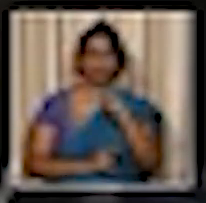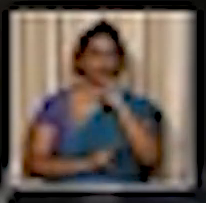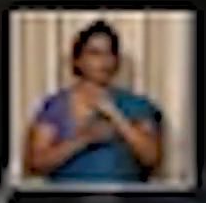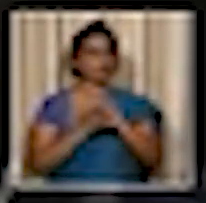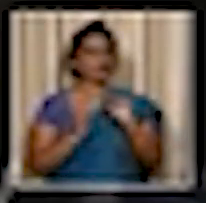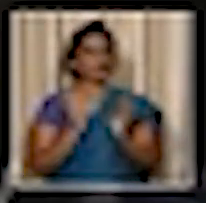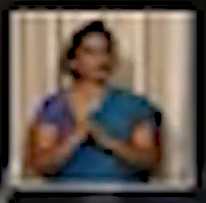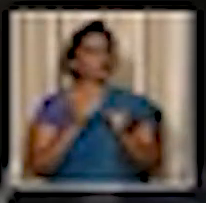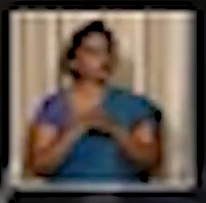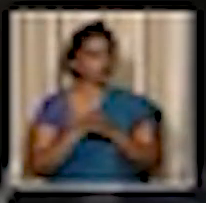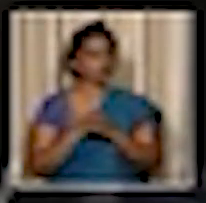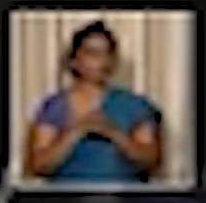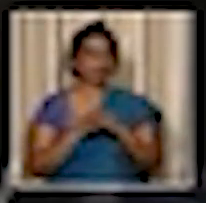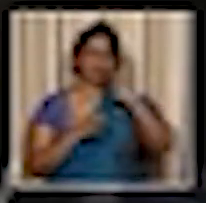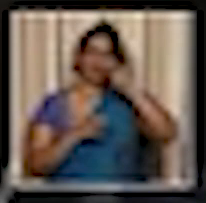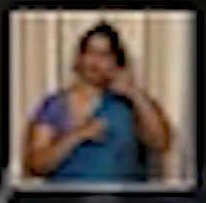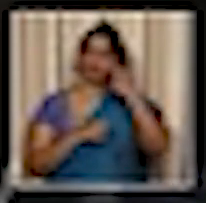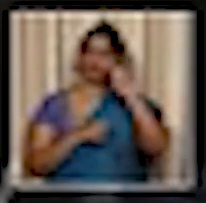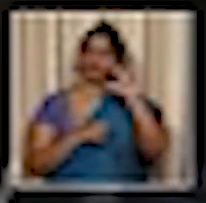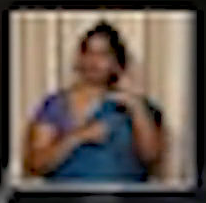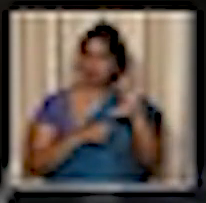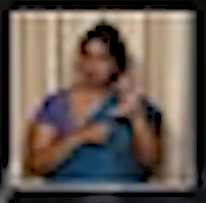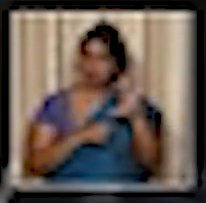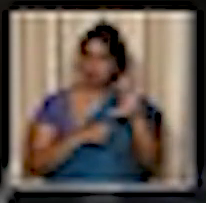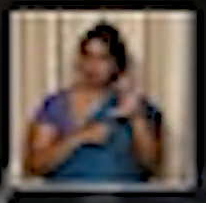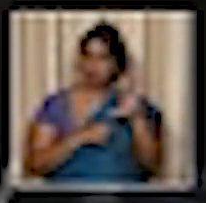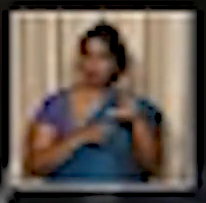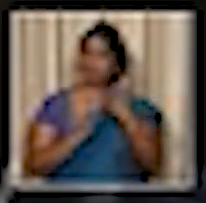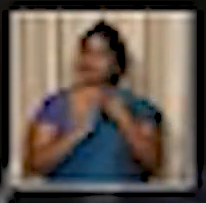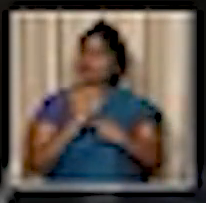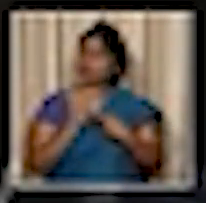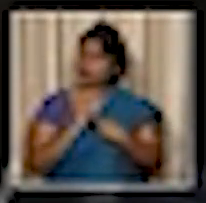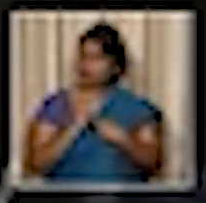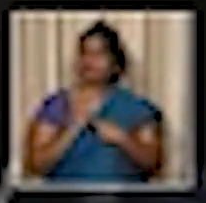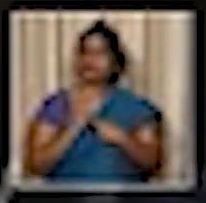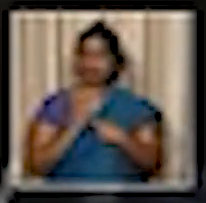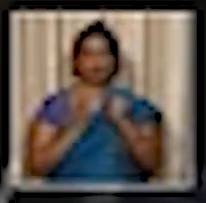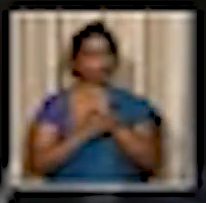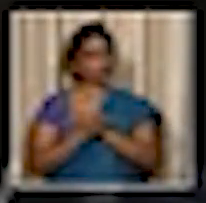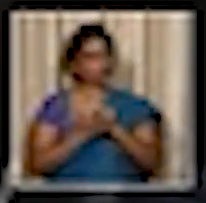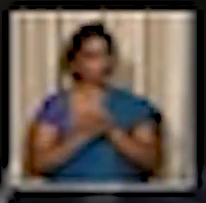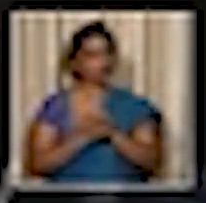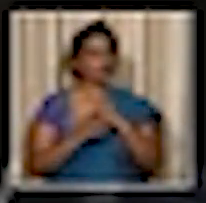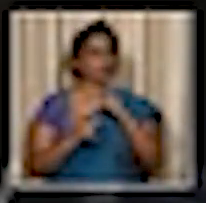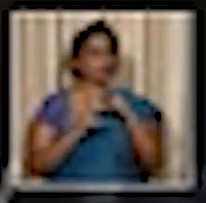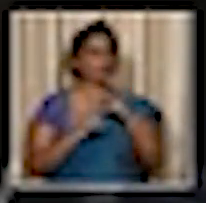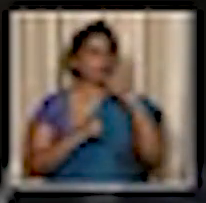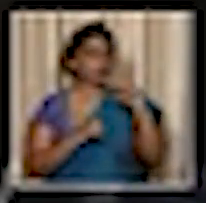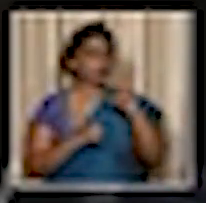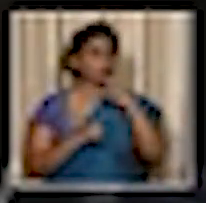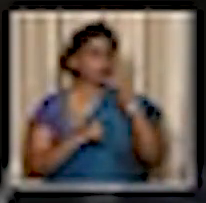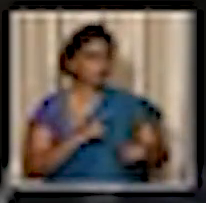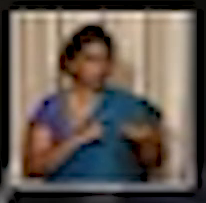සේවා කොමිෂන් සභාව නිකුත් කළ 328 දරණ චක්‍රලේඛනය මගින් සියලුම දිසා අධිකරණ විනිසුරුවරු